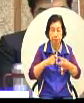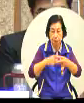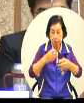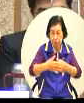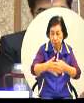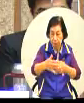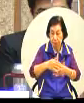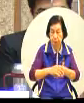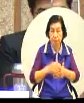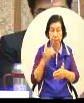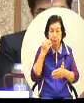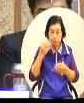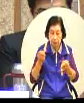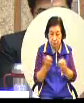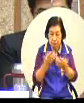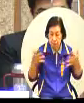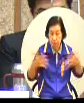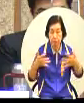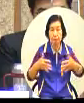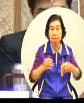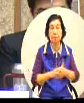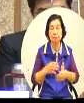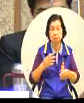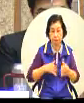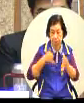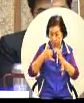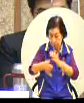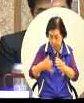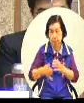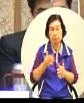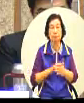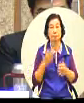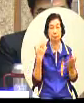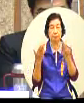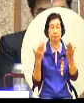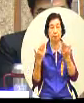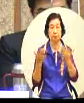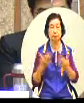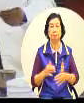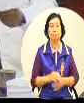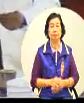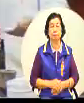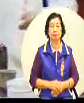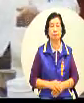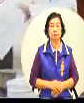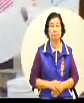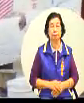有任何的问题的话，我想我们都会去了解。 好，请坐。